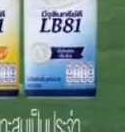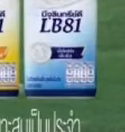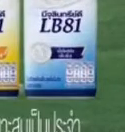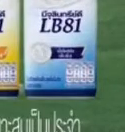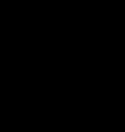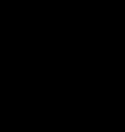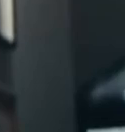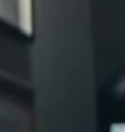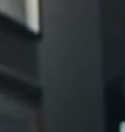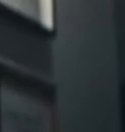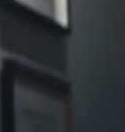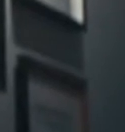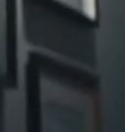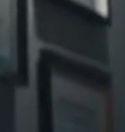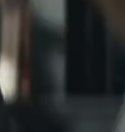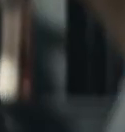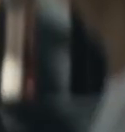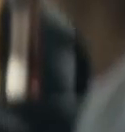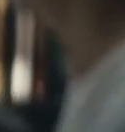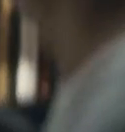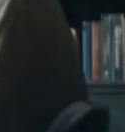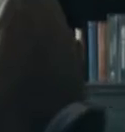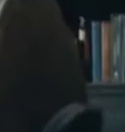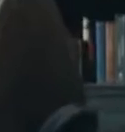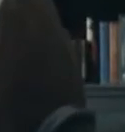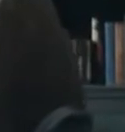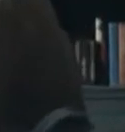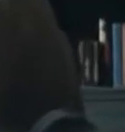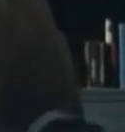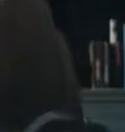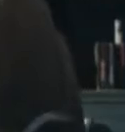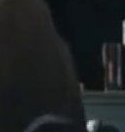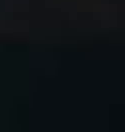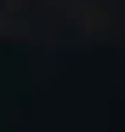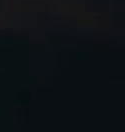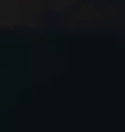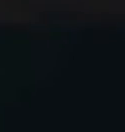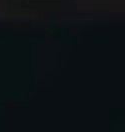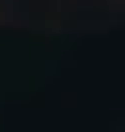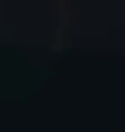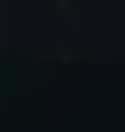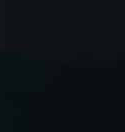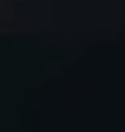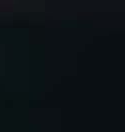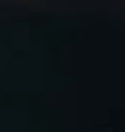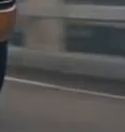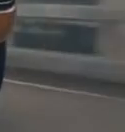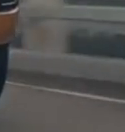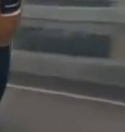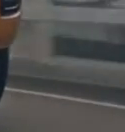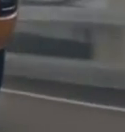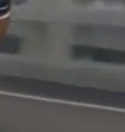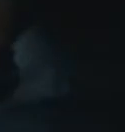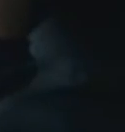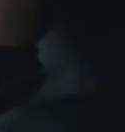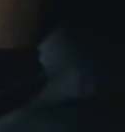ย เราไม่จำกัดนิยามความสำเร็จให้เป็นตามกรอบคิดของใคร